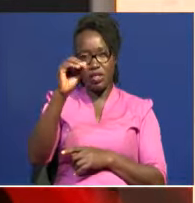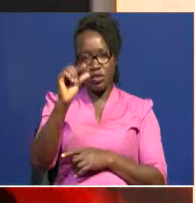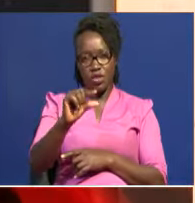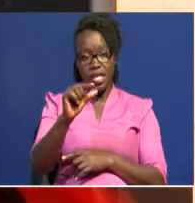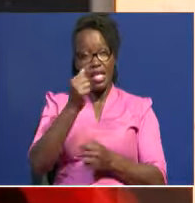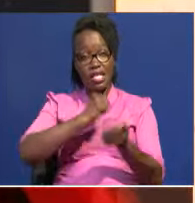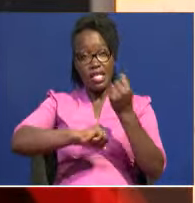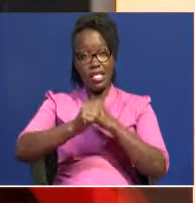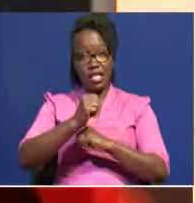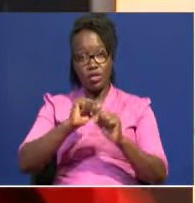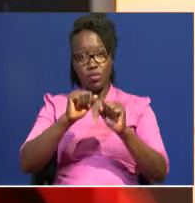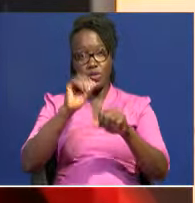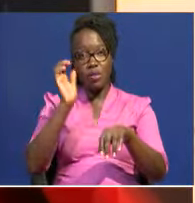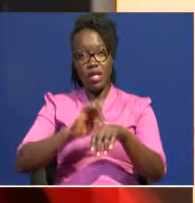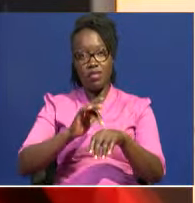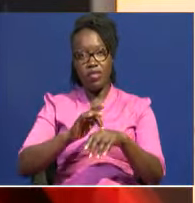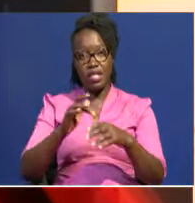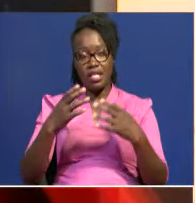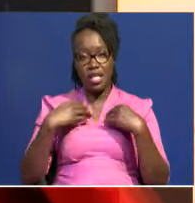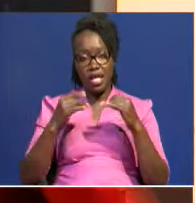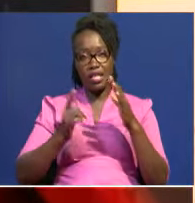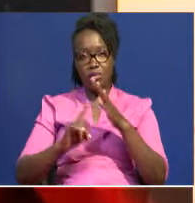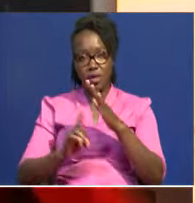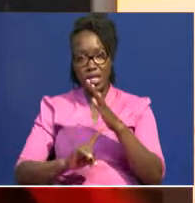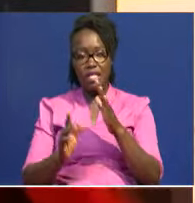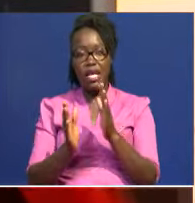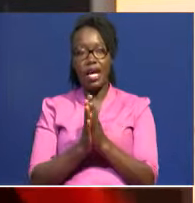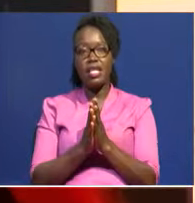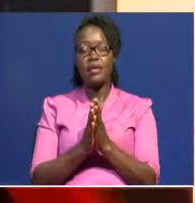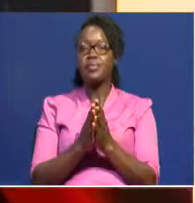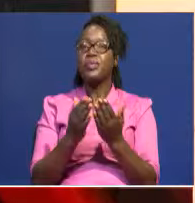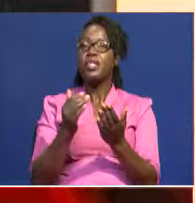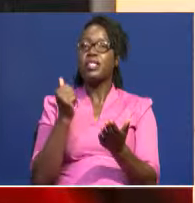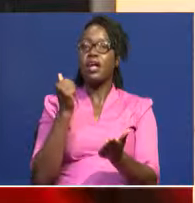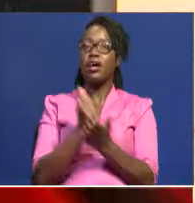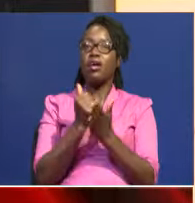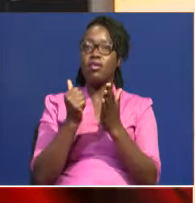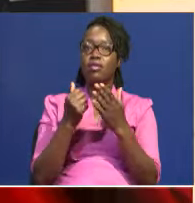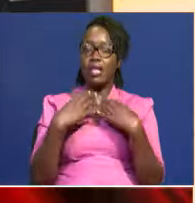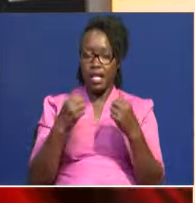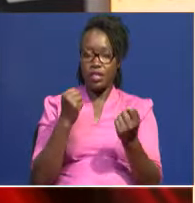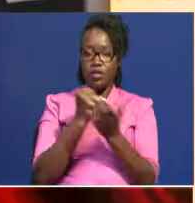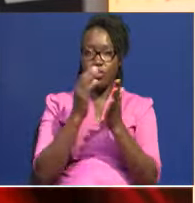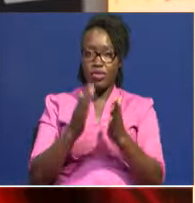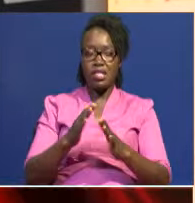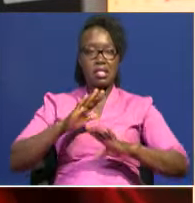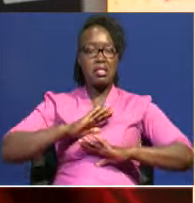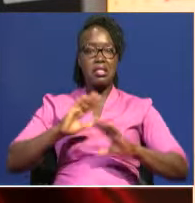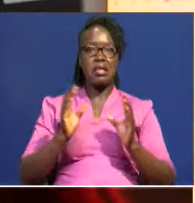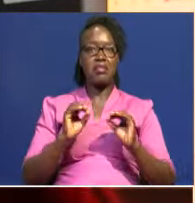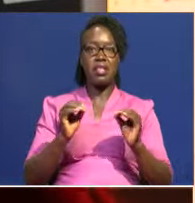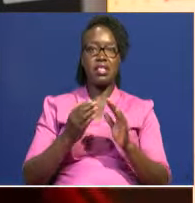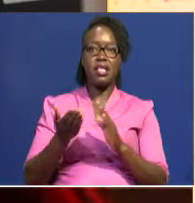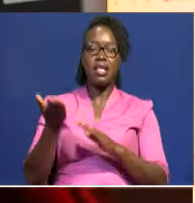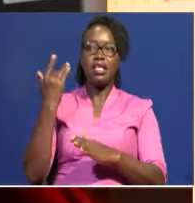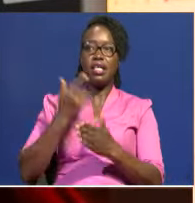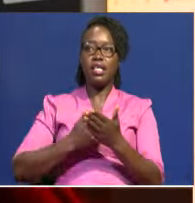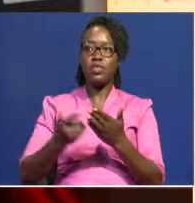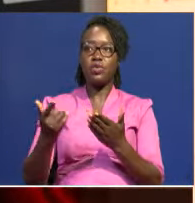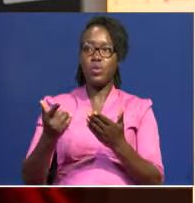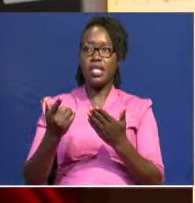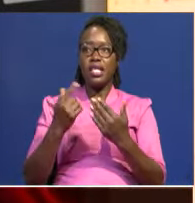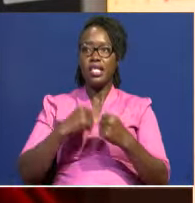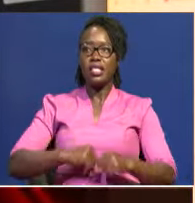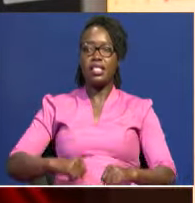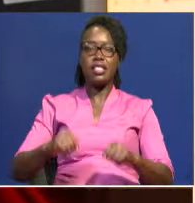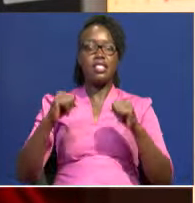hiyo inaweza kuathiri sekta ya afya na kwamba idadi ya maafisa wa afya humo nchini haitoshi. Wiki iliyopita mwenyekiti wa kamati